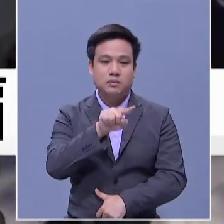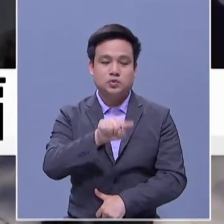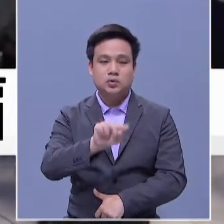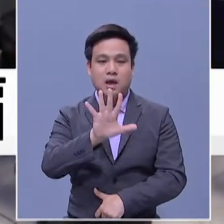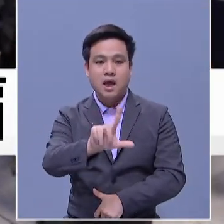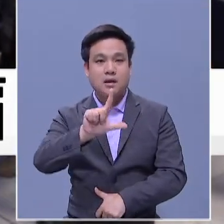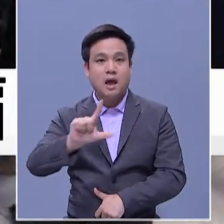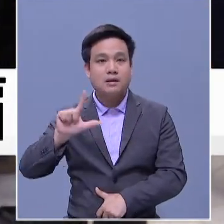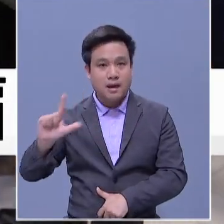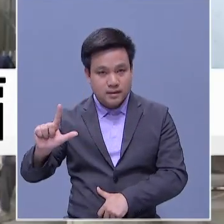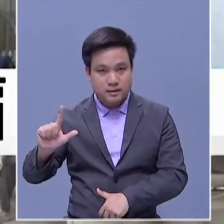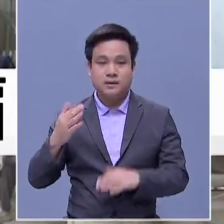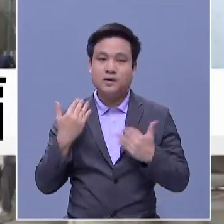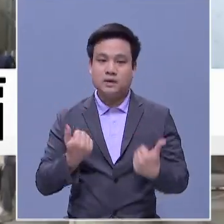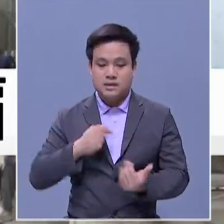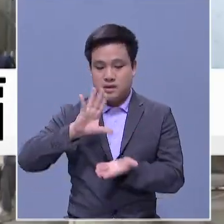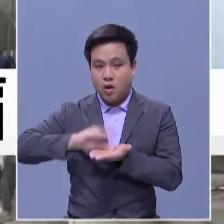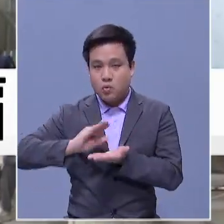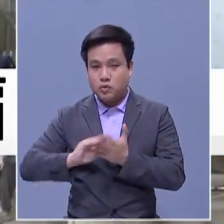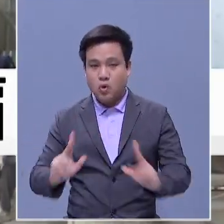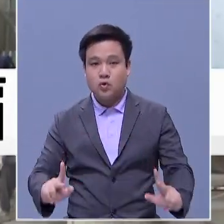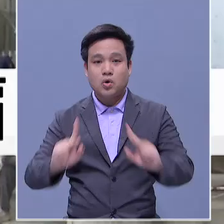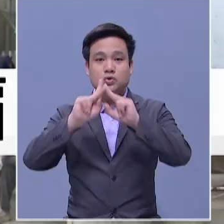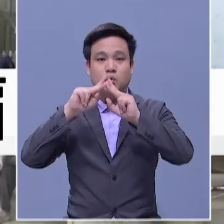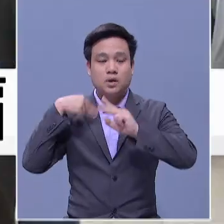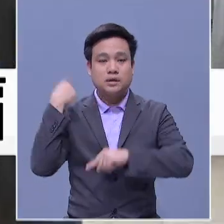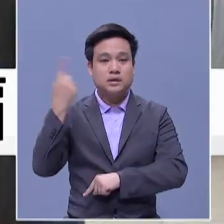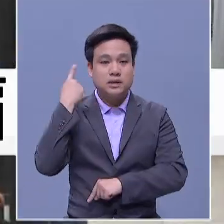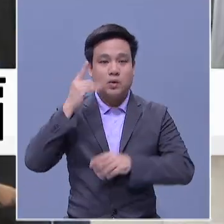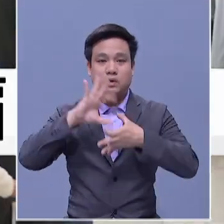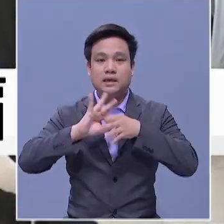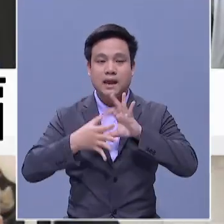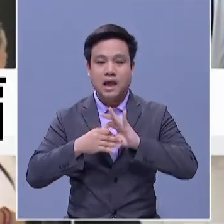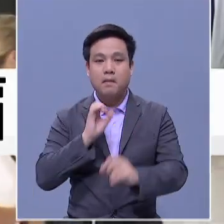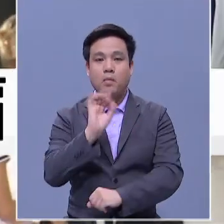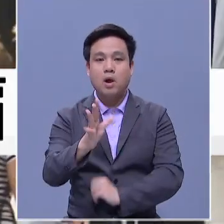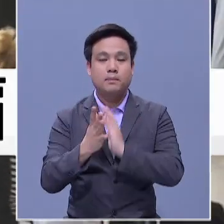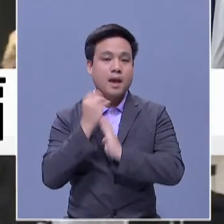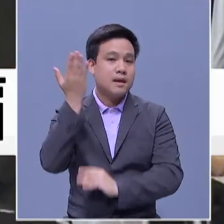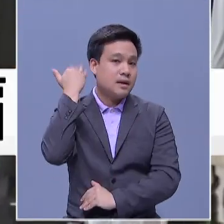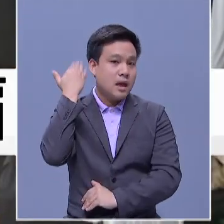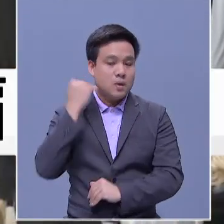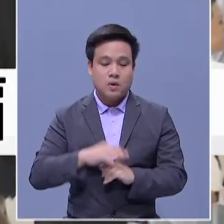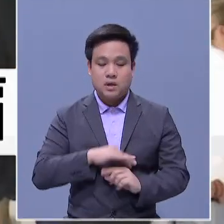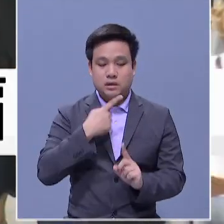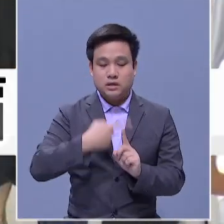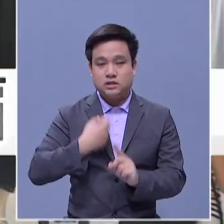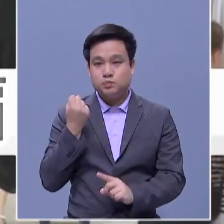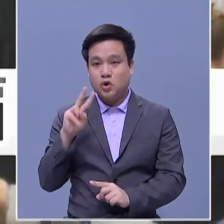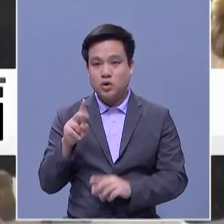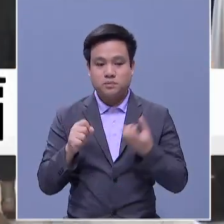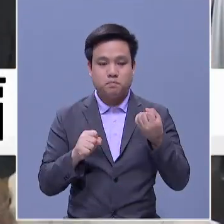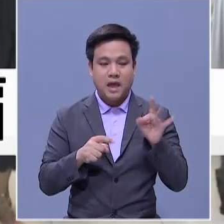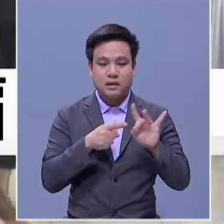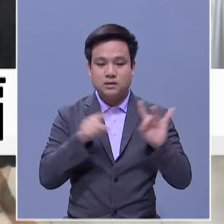องเศรษฐกิจการท่องเที่ยวและกีฬากระทรวงการท่องเที่ยวและกีฬาบอกว่าในช่วงสัปดาห์ที่ผ่านมานะคะ 18-24 ธันวาคมมีนัก